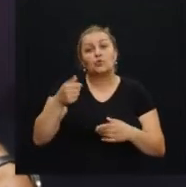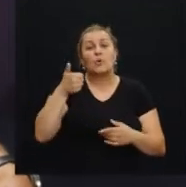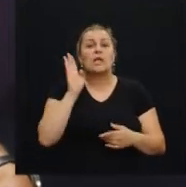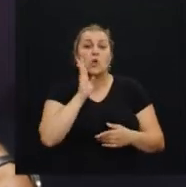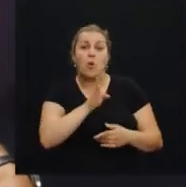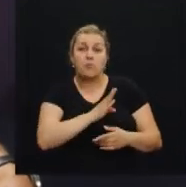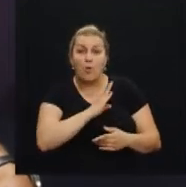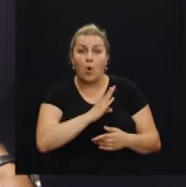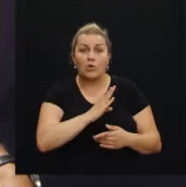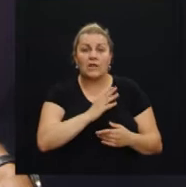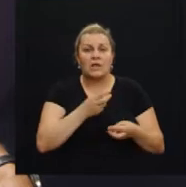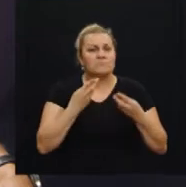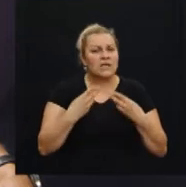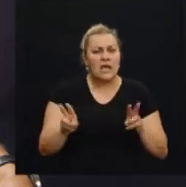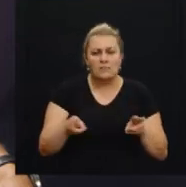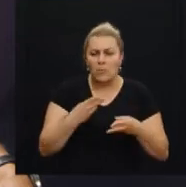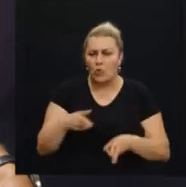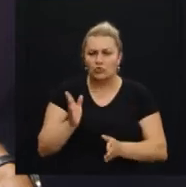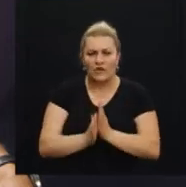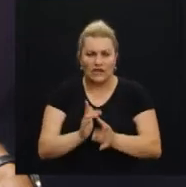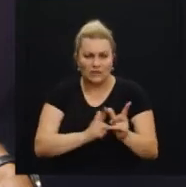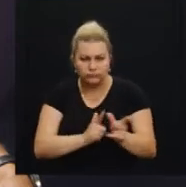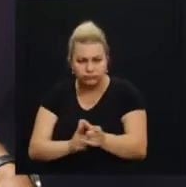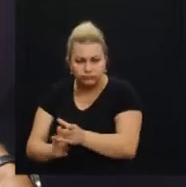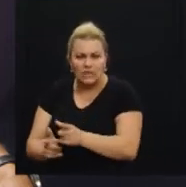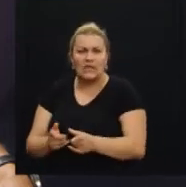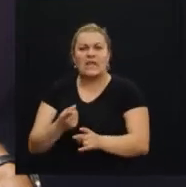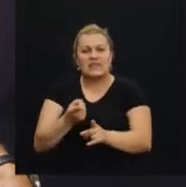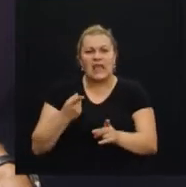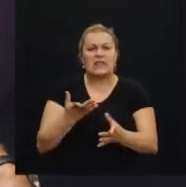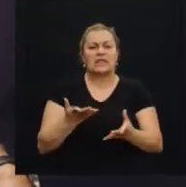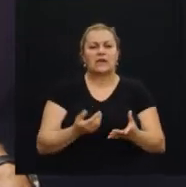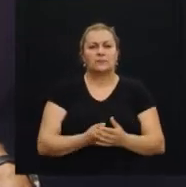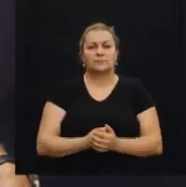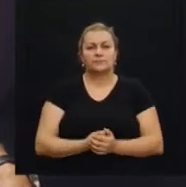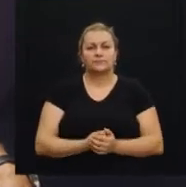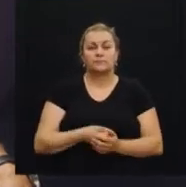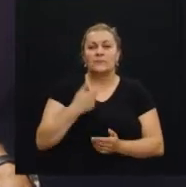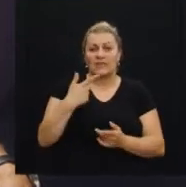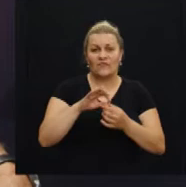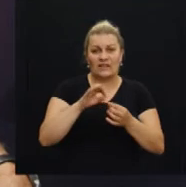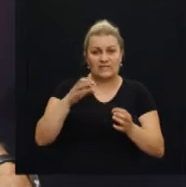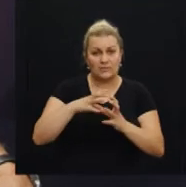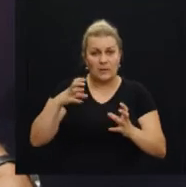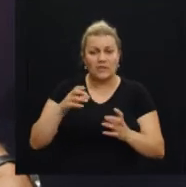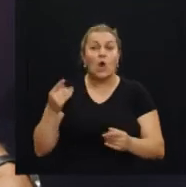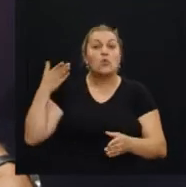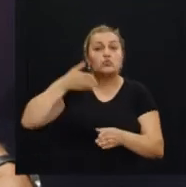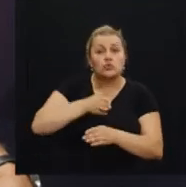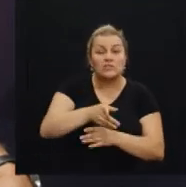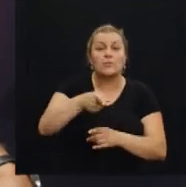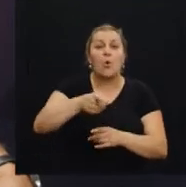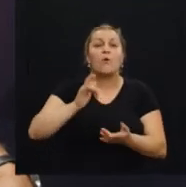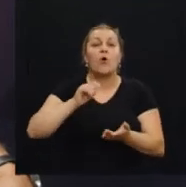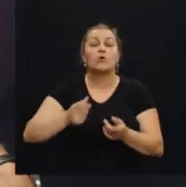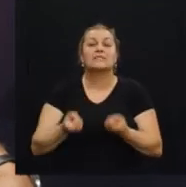popodne pod nemogućom vatrom mitraljeza, tenka, 20 mm ušli smo u to selo